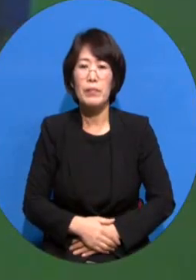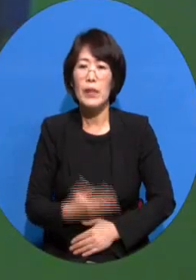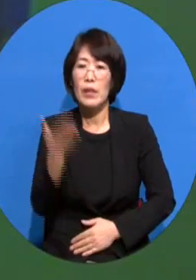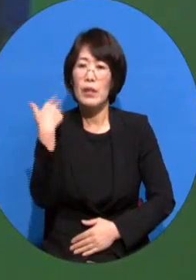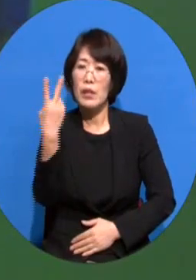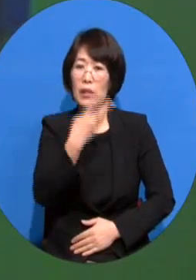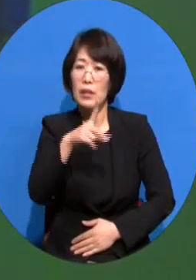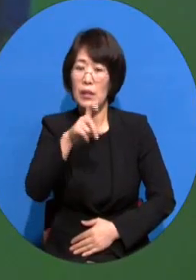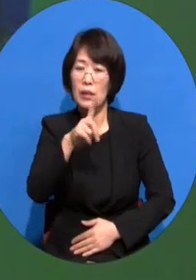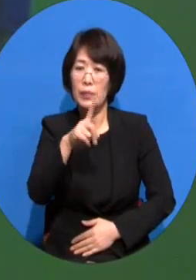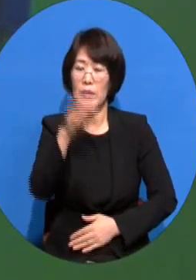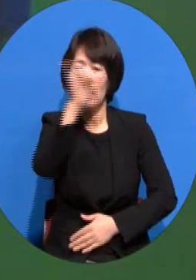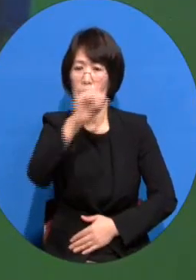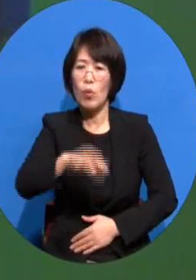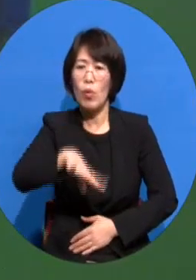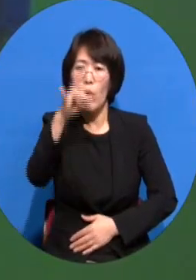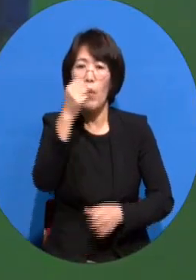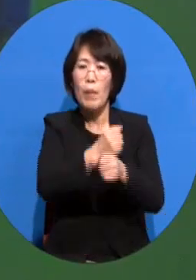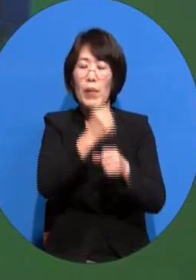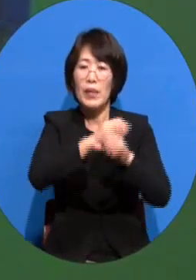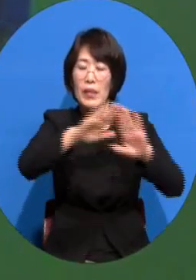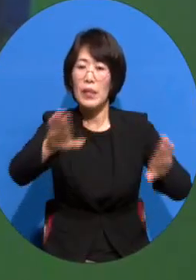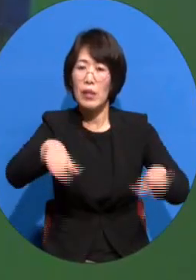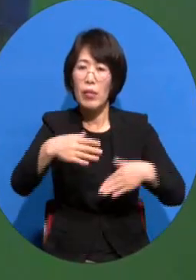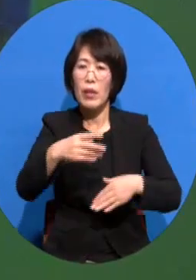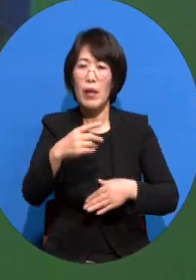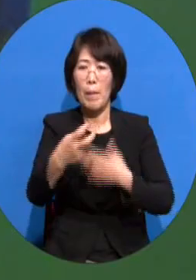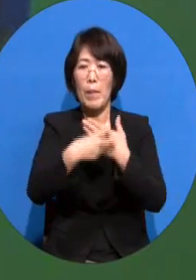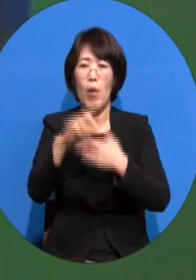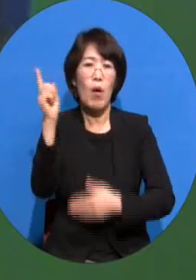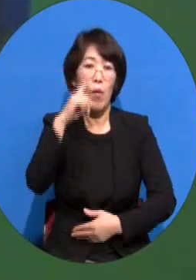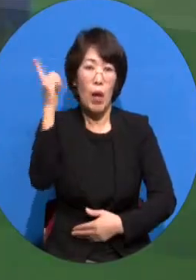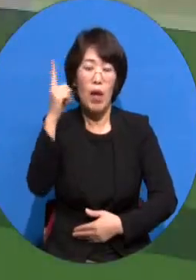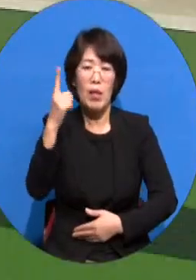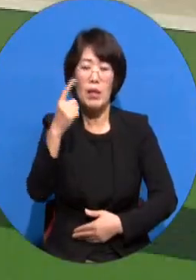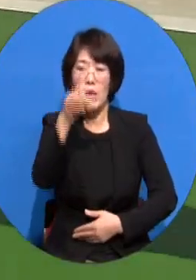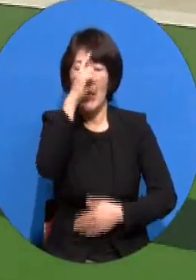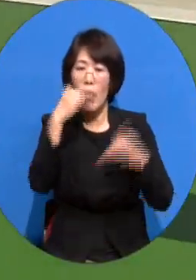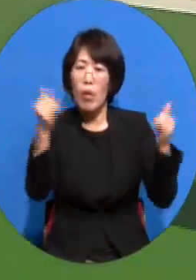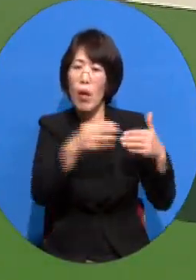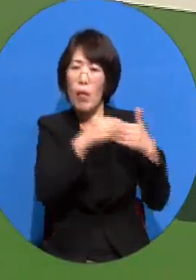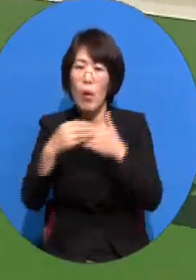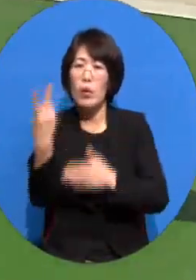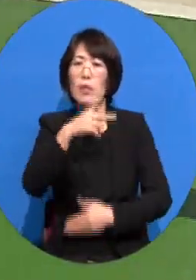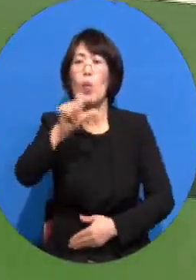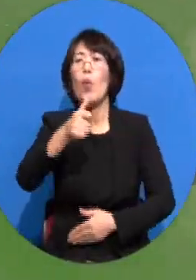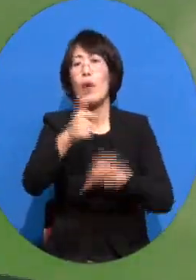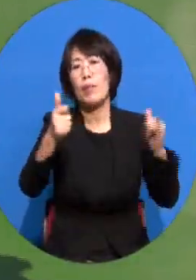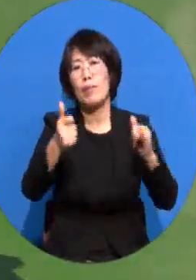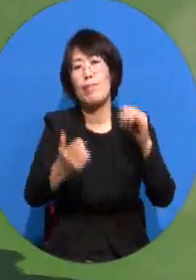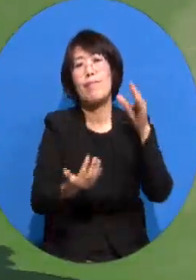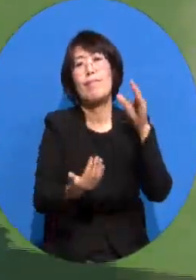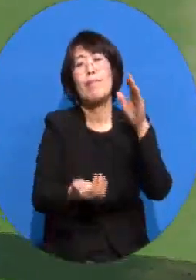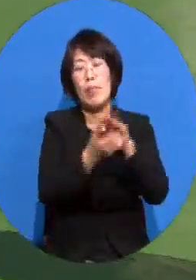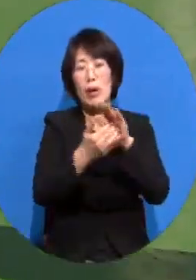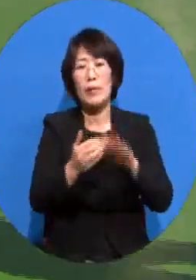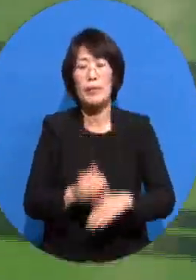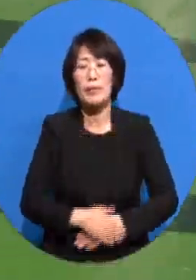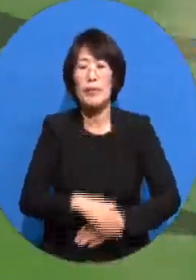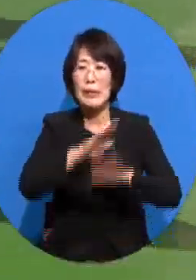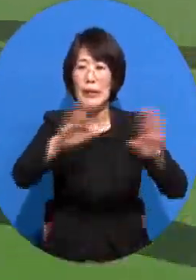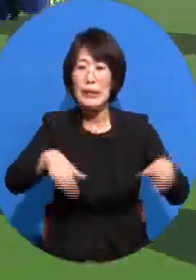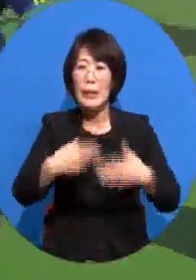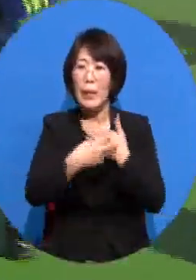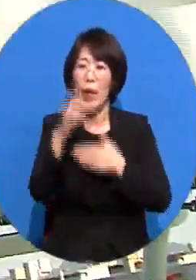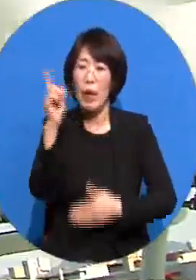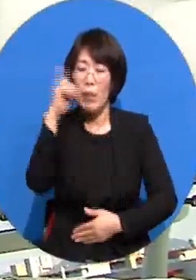지난 2011년 전국 최초로 도입한 전남 닥터 헬 비가 환자이송 이전 5백 명을 돌파했습니다 전남